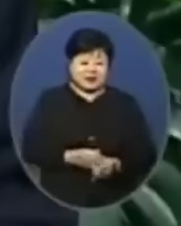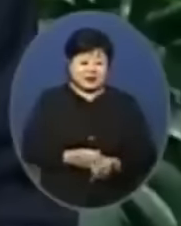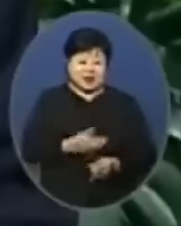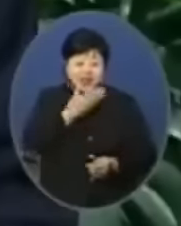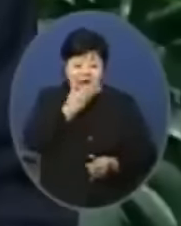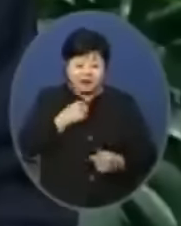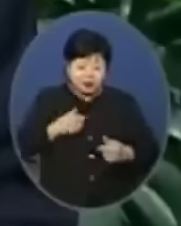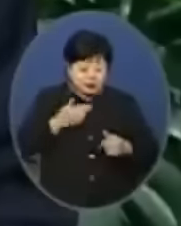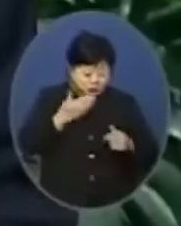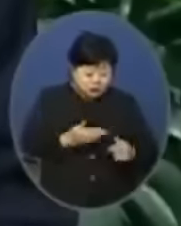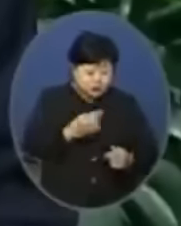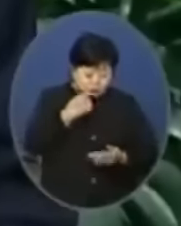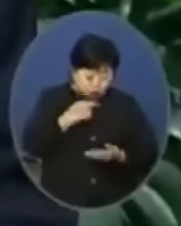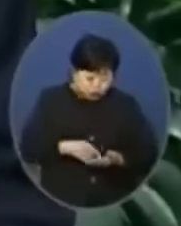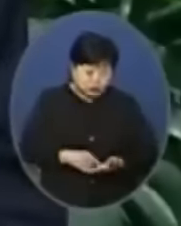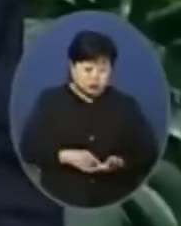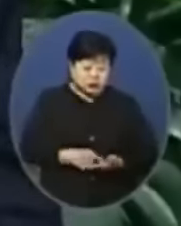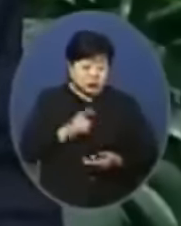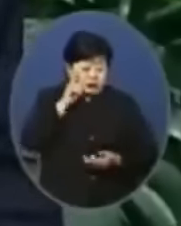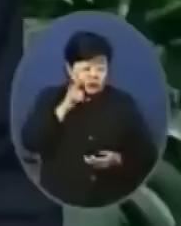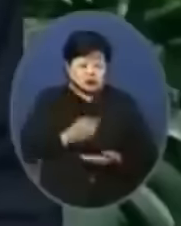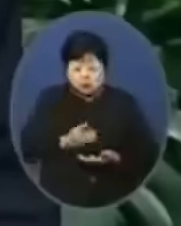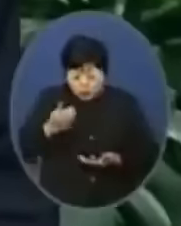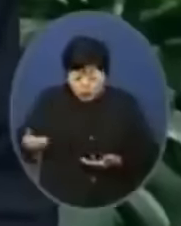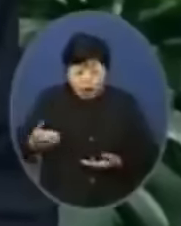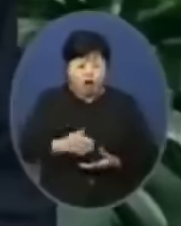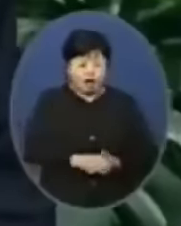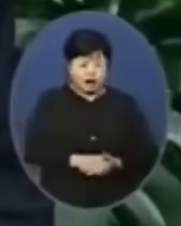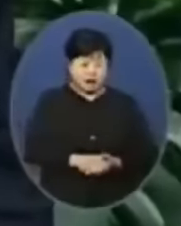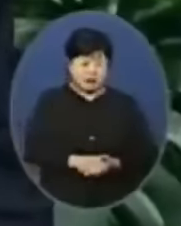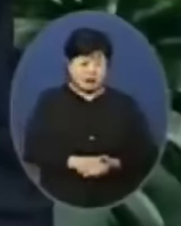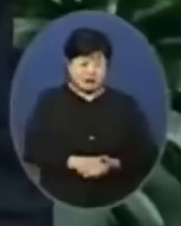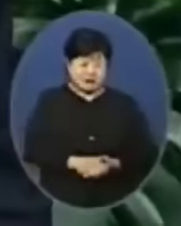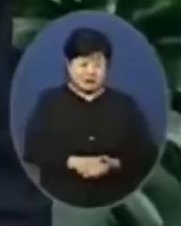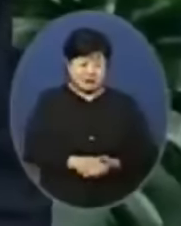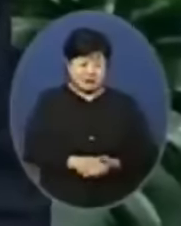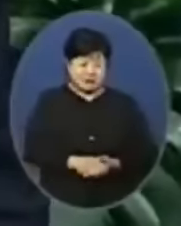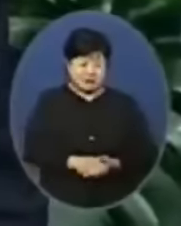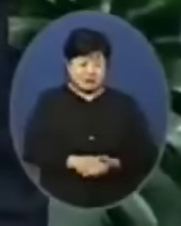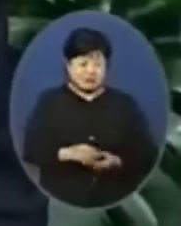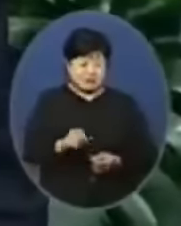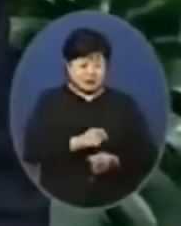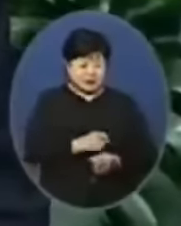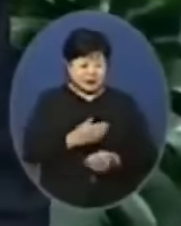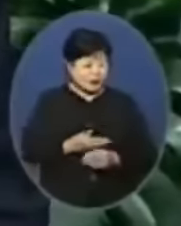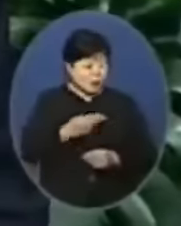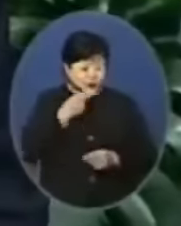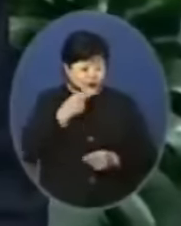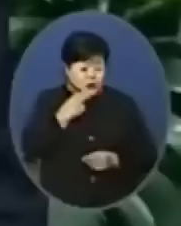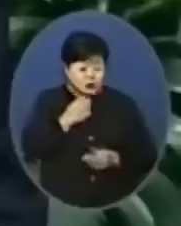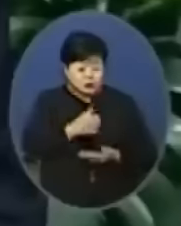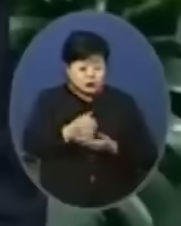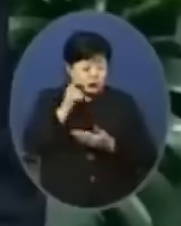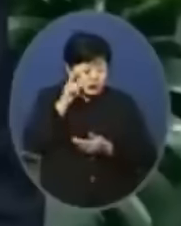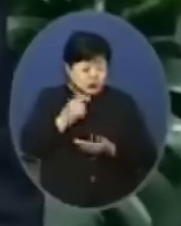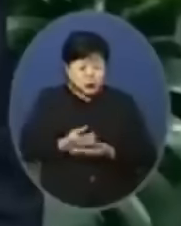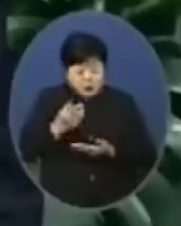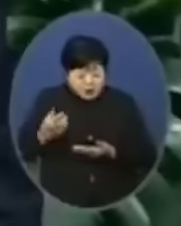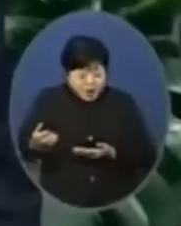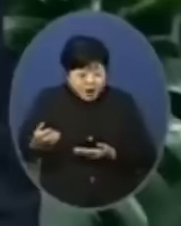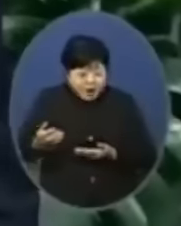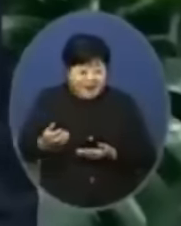행복과 기쁨을 주는 거 간단한 것입니다. 스트레스를 옮겨버려요. 특별히 다른 것도 없는데도 주님이 스트레스를